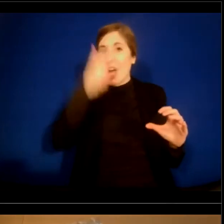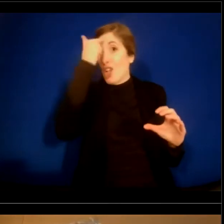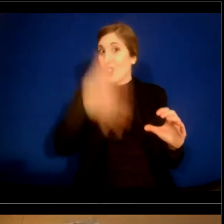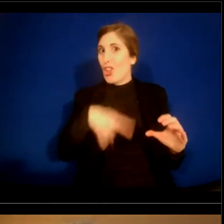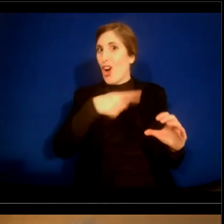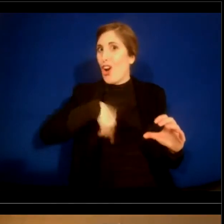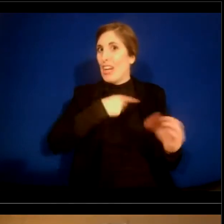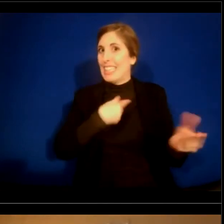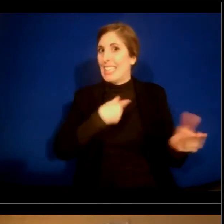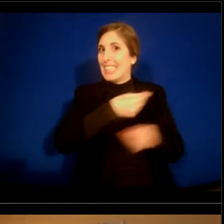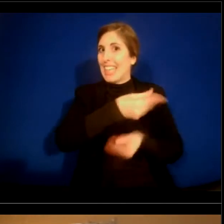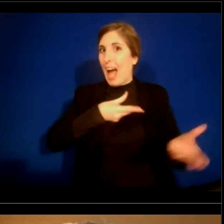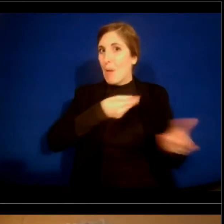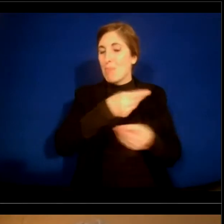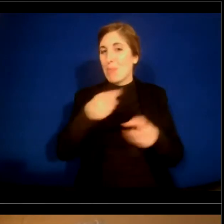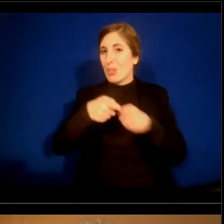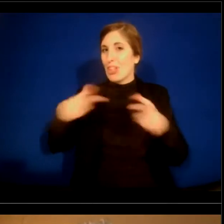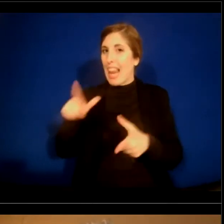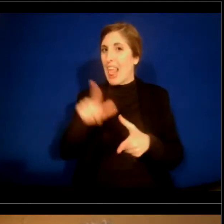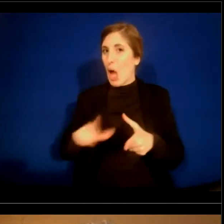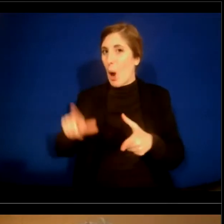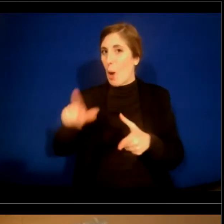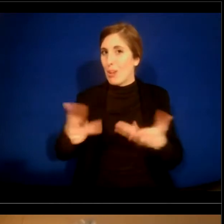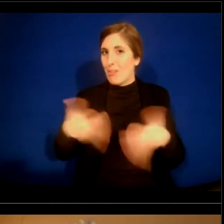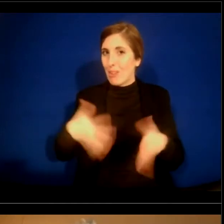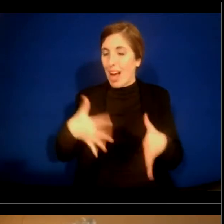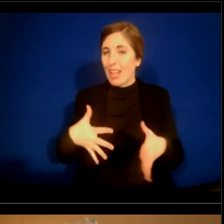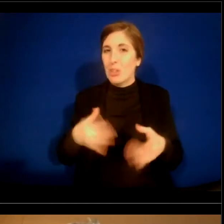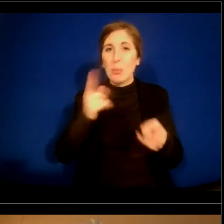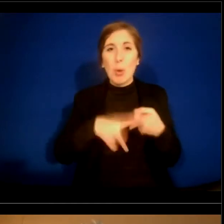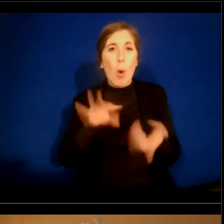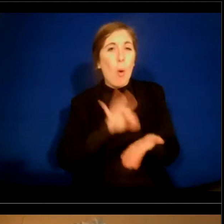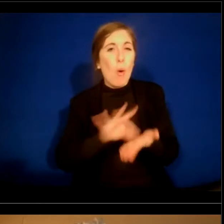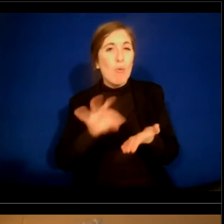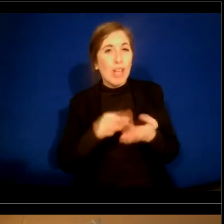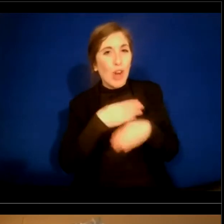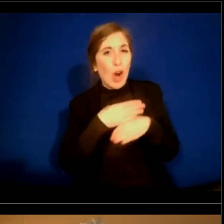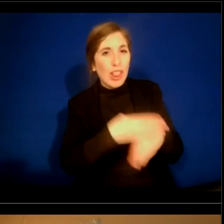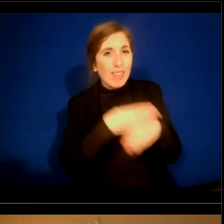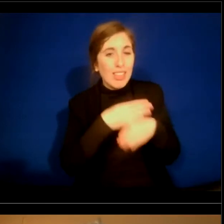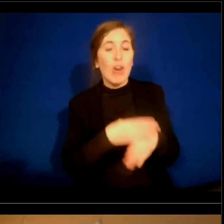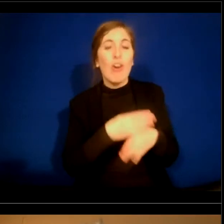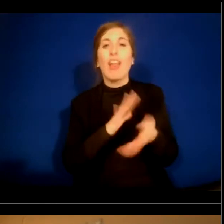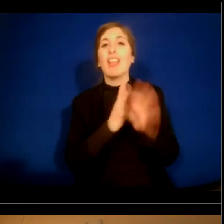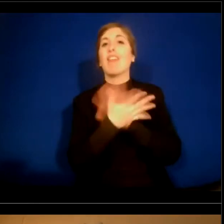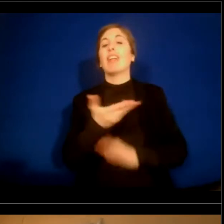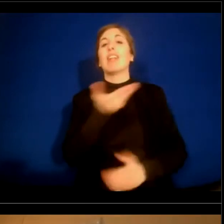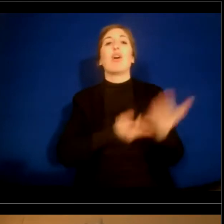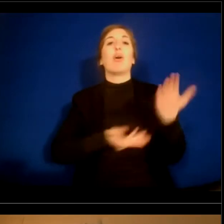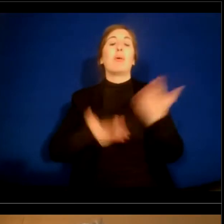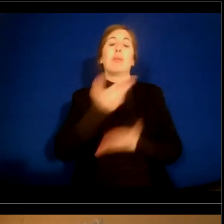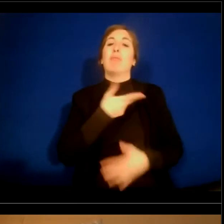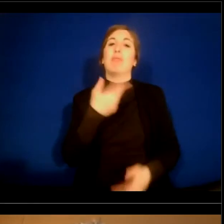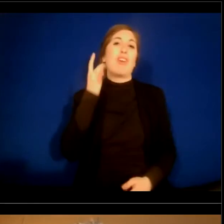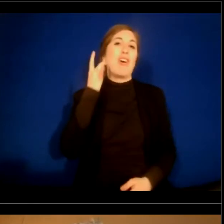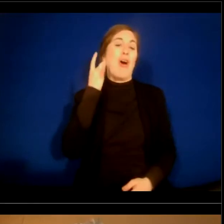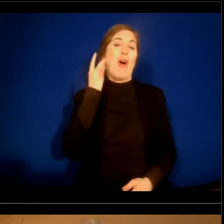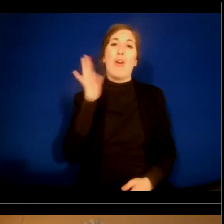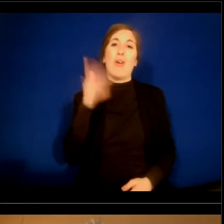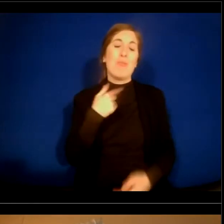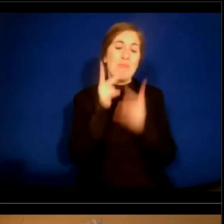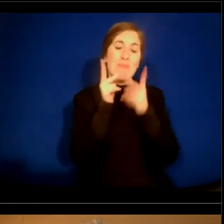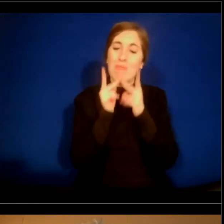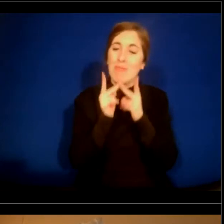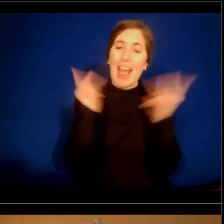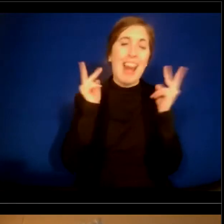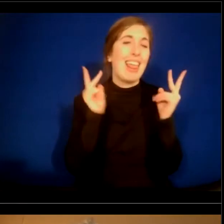con Natalia Onipko, abbiamo condiviso anche l'ufficio nostro, quindi c'è una bellissima cooperazione di cui sono veramente felice e faremo